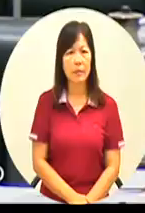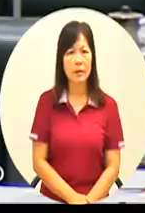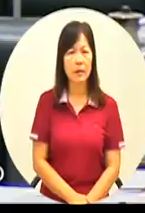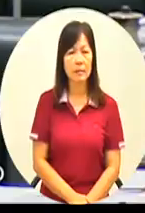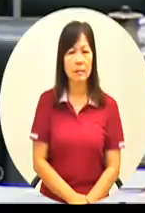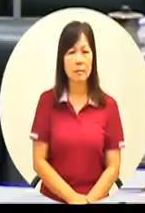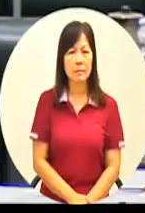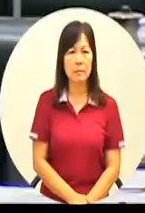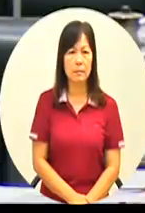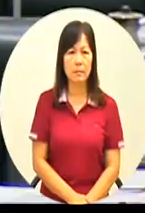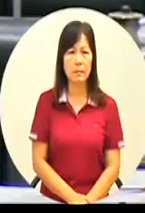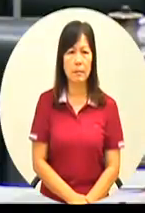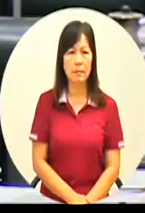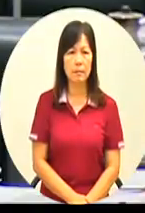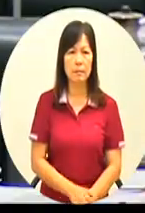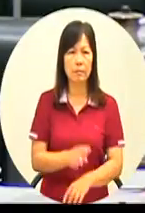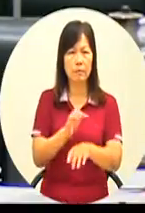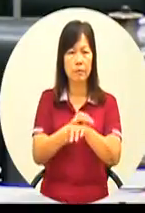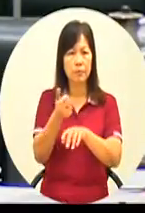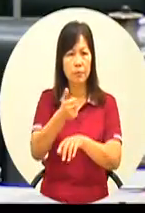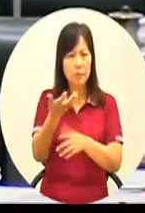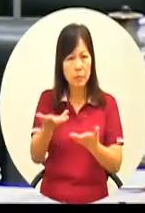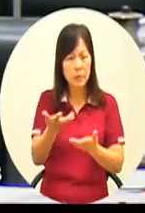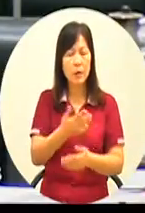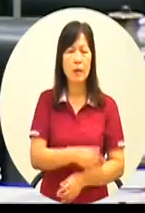个钟炳光钟区长呢。